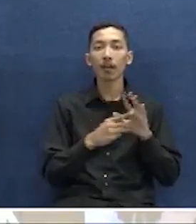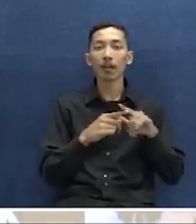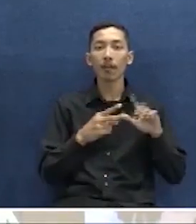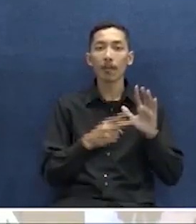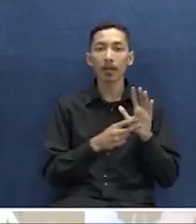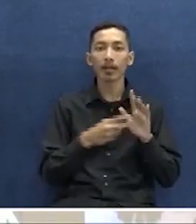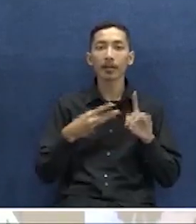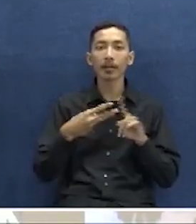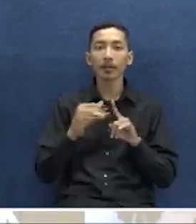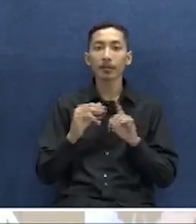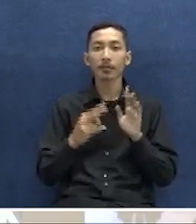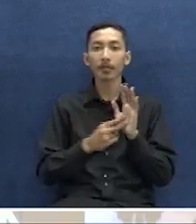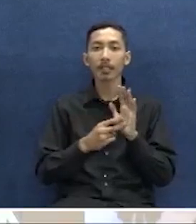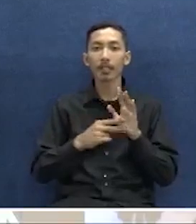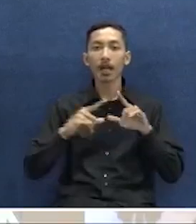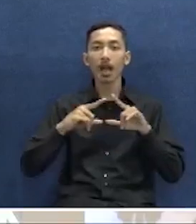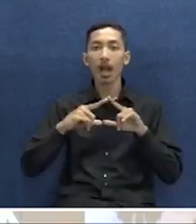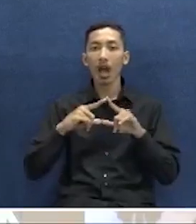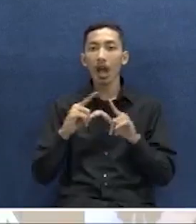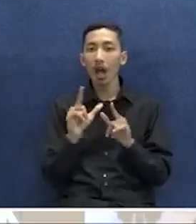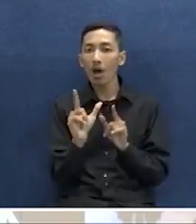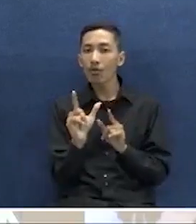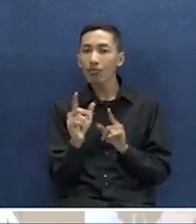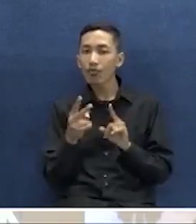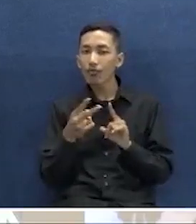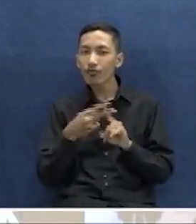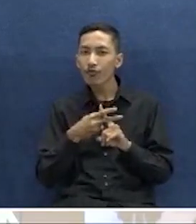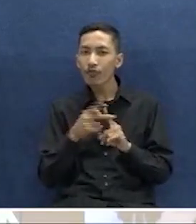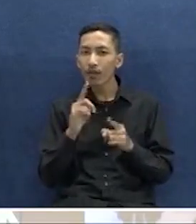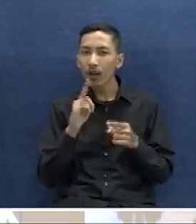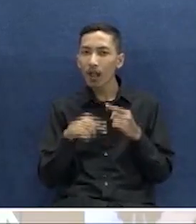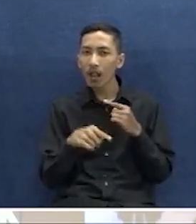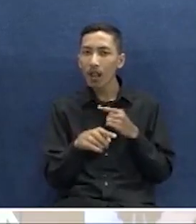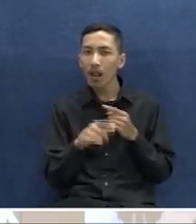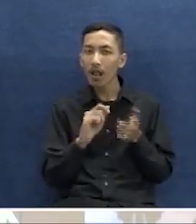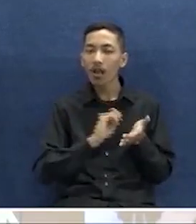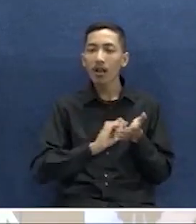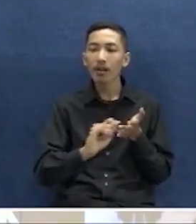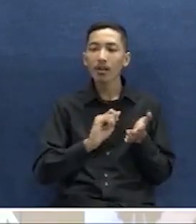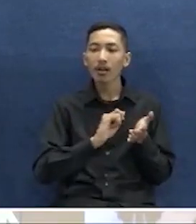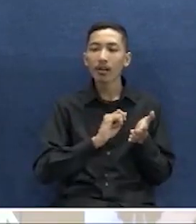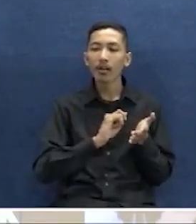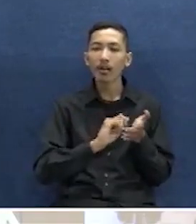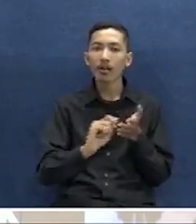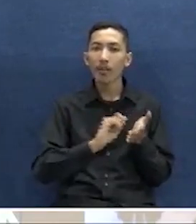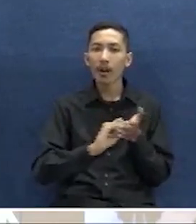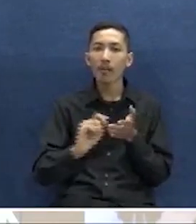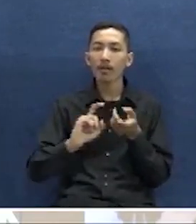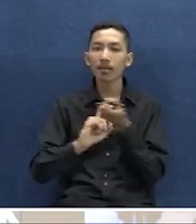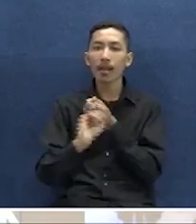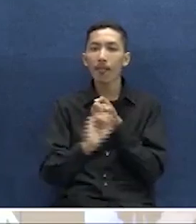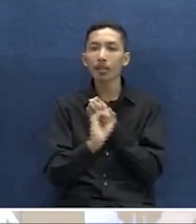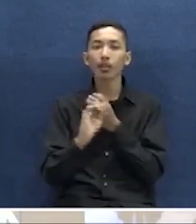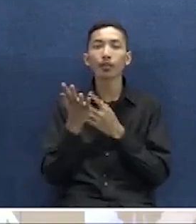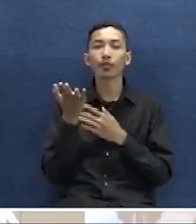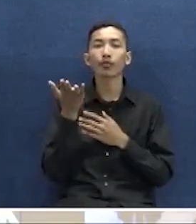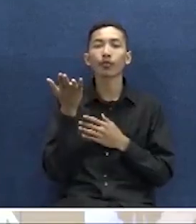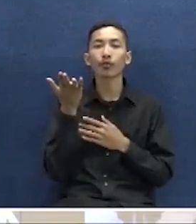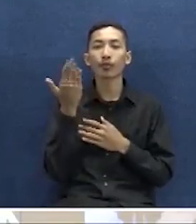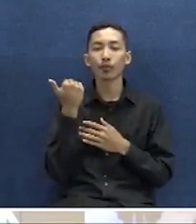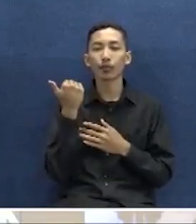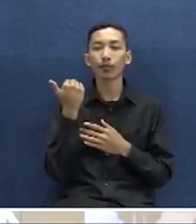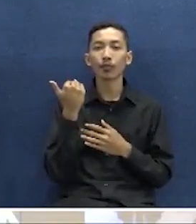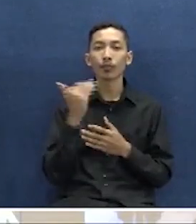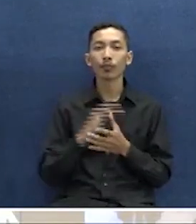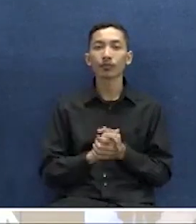disaat bin Abi waqqash kenal yakni sahabat-sahabat mereka sustainability bisnisnya 1400 tahun enggak ada di